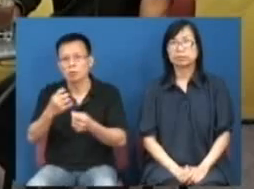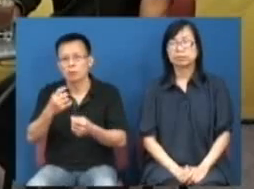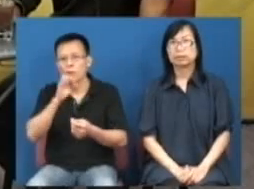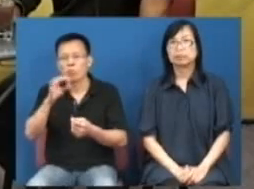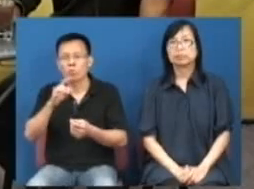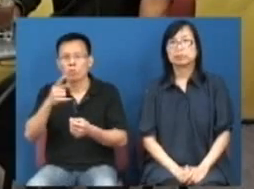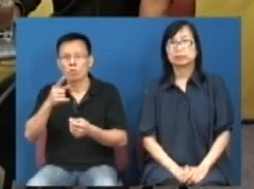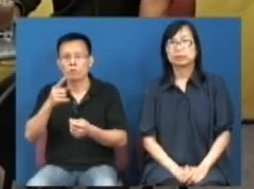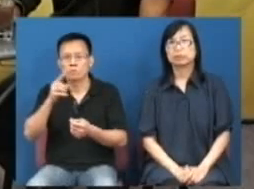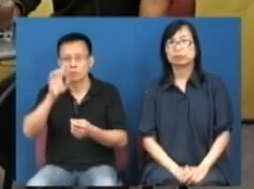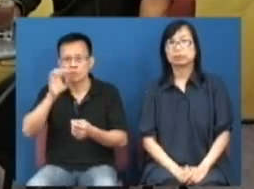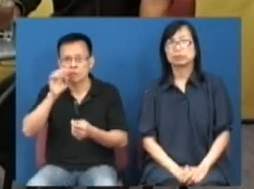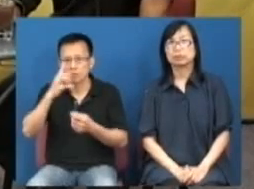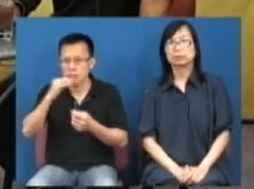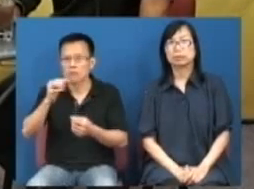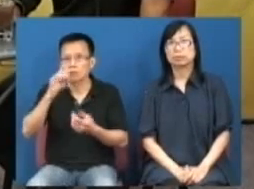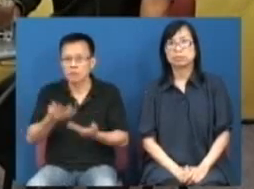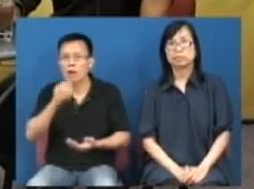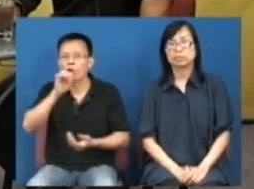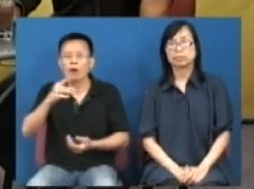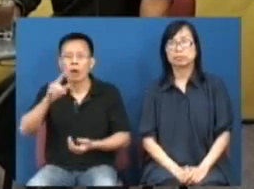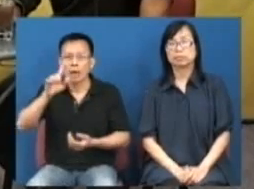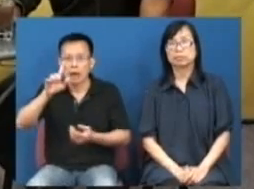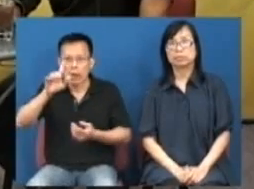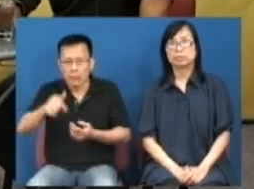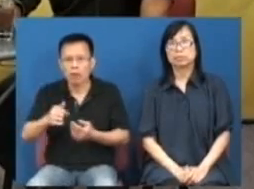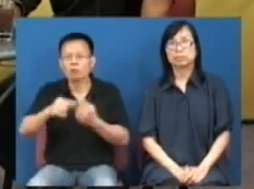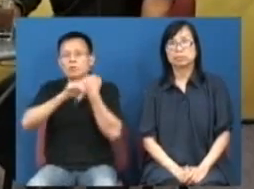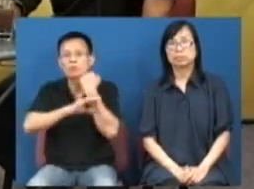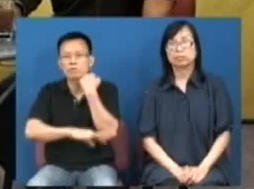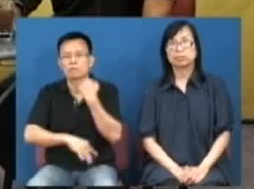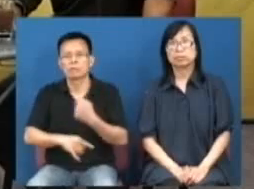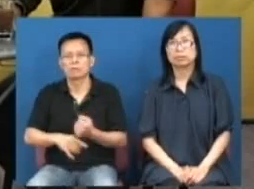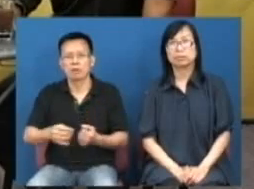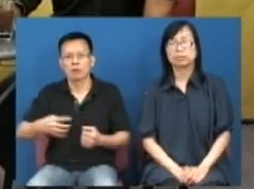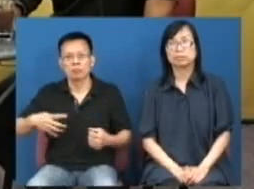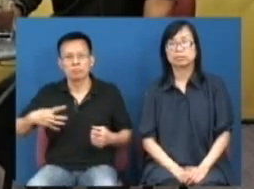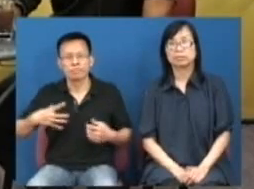條例。舊的條例都笑到你真係，即係我諗由真係由呢個半山碌到落去中環啦。